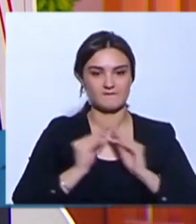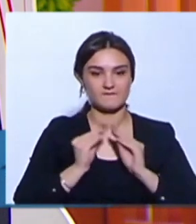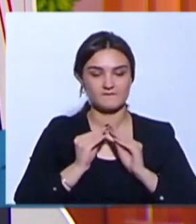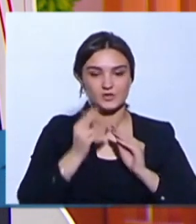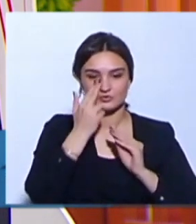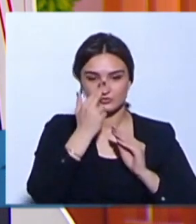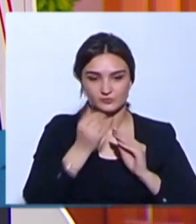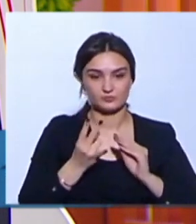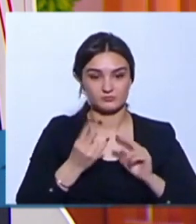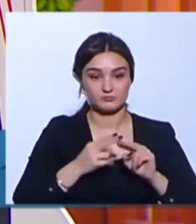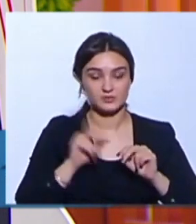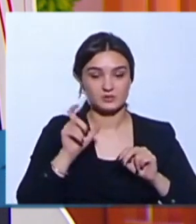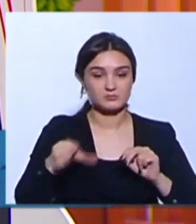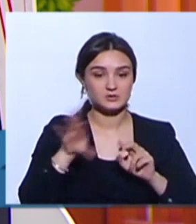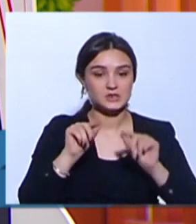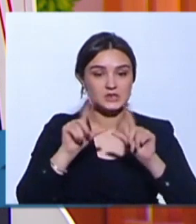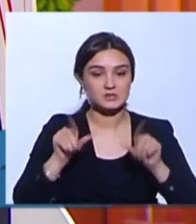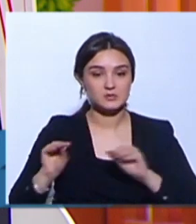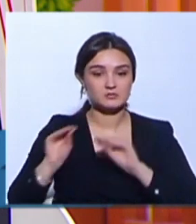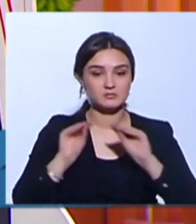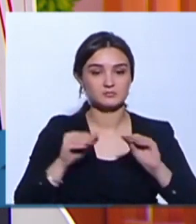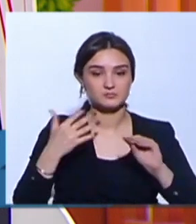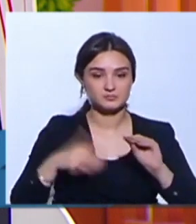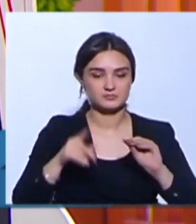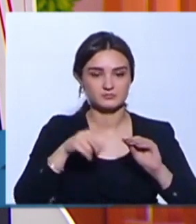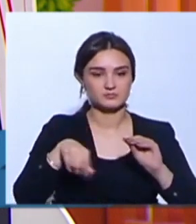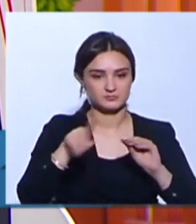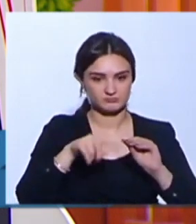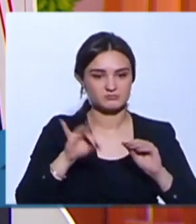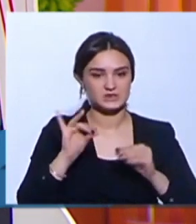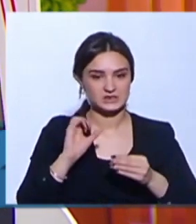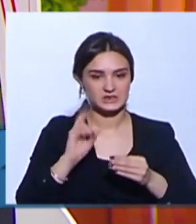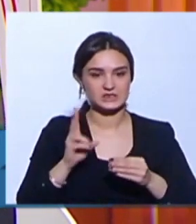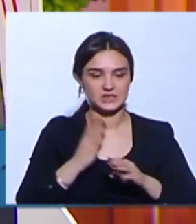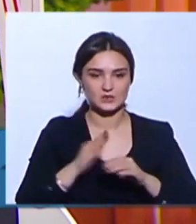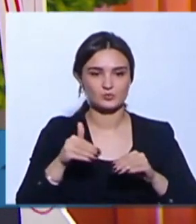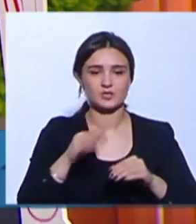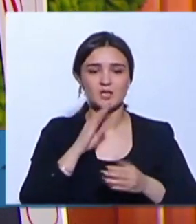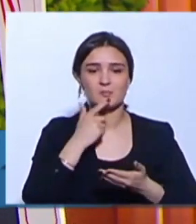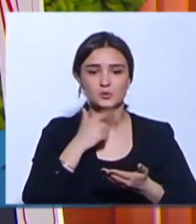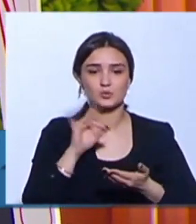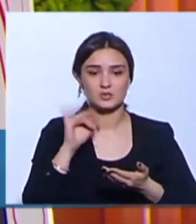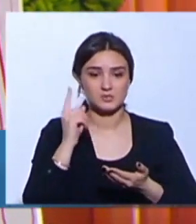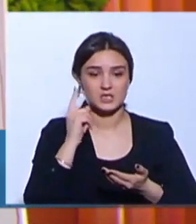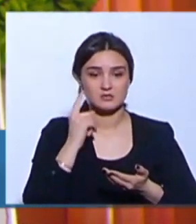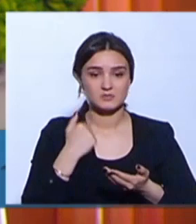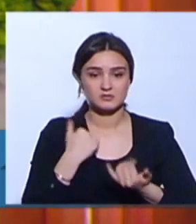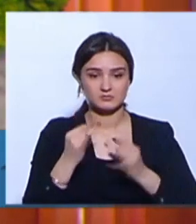ასეთ შემთხვევაში ადამიანები თირკმლის გადანერგვის შემდეგ არიან თუ არა რისკის ქვეშ. ქაბატონო ირმა, გესმით ახლა ჩემი